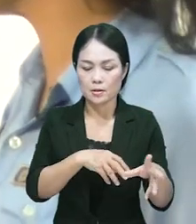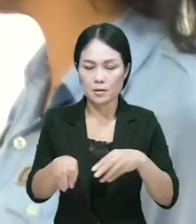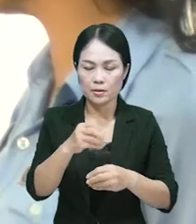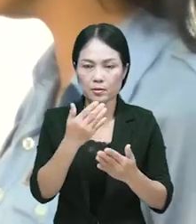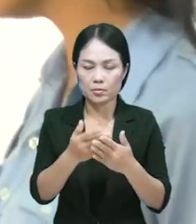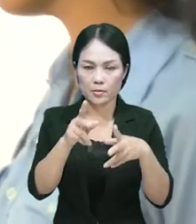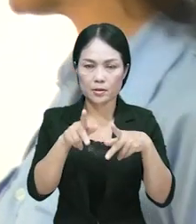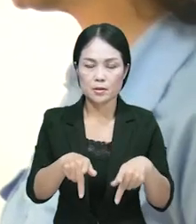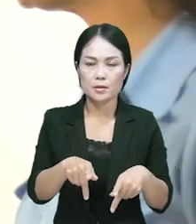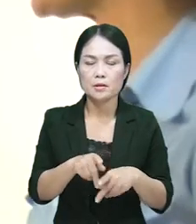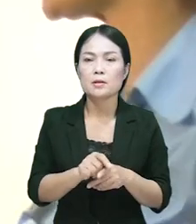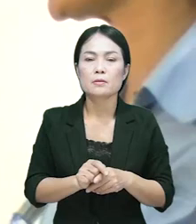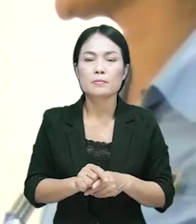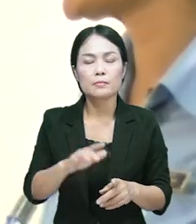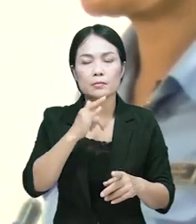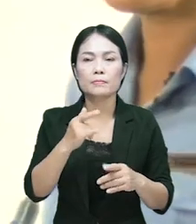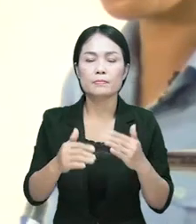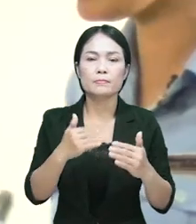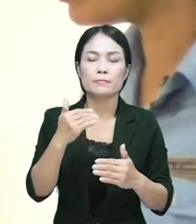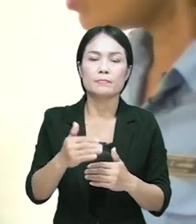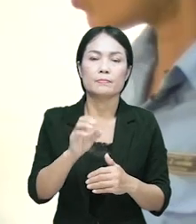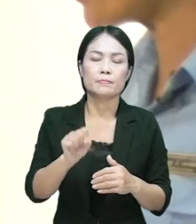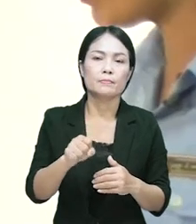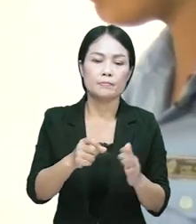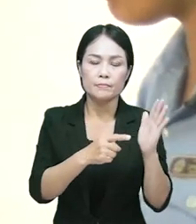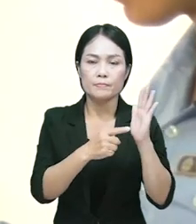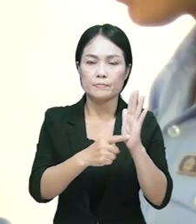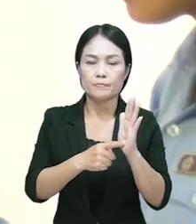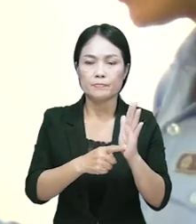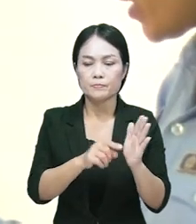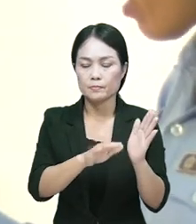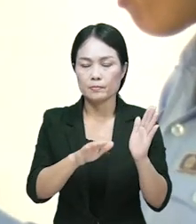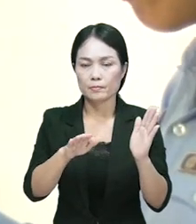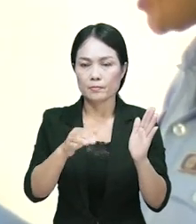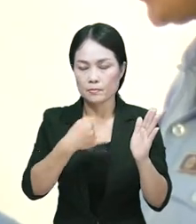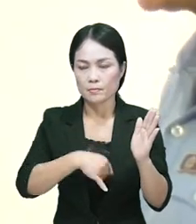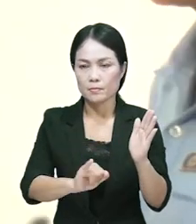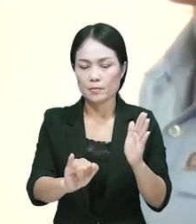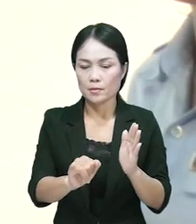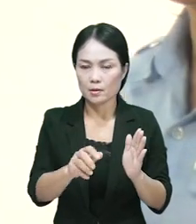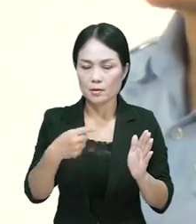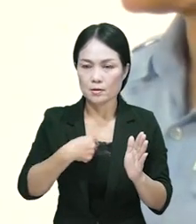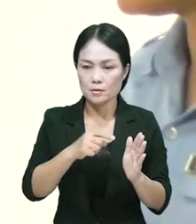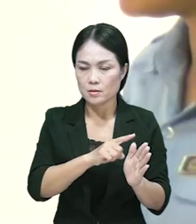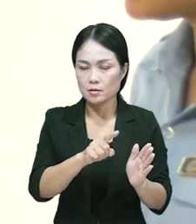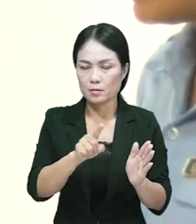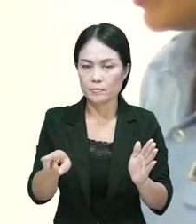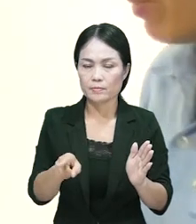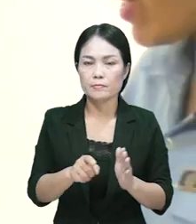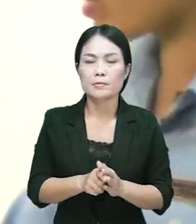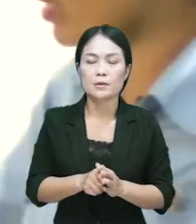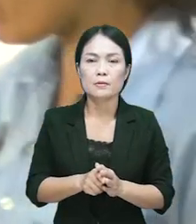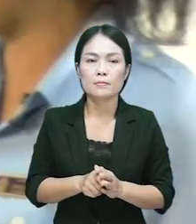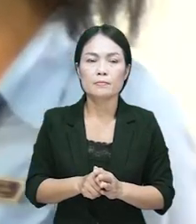ឈ្មោះមនុស្សក្មេងជាងចាឧទាហរណ៍កូនខ្ញុំវាឈឺ